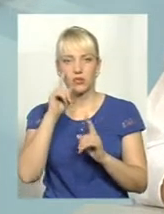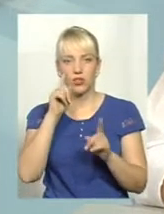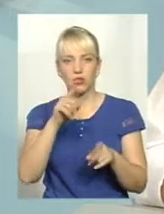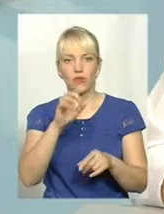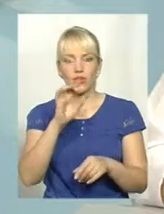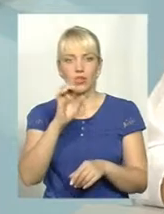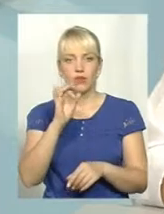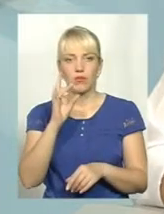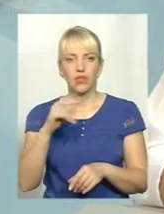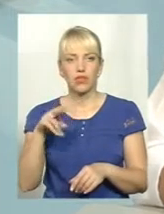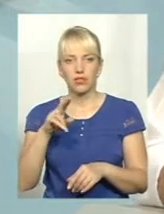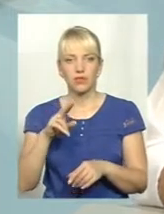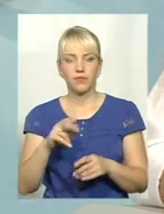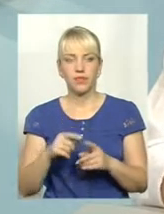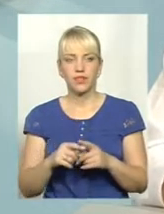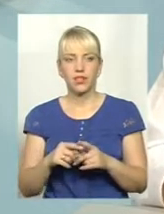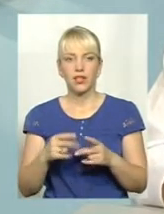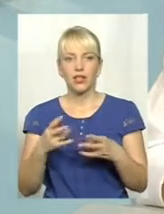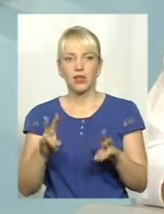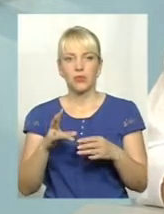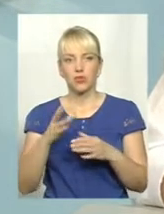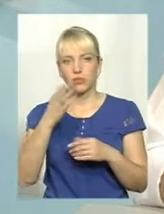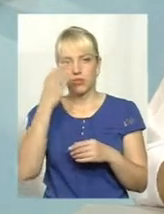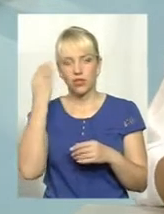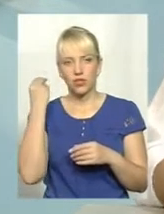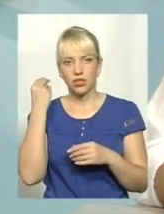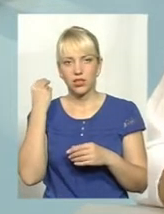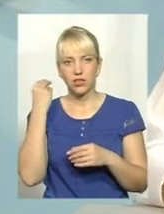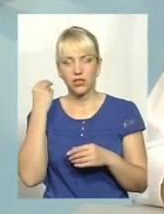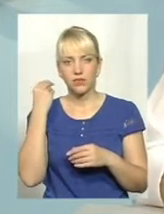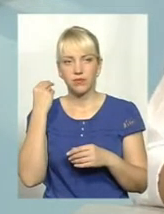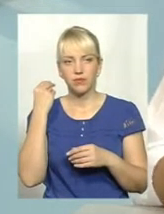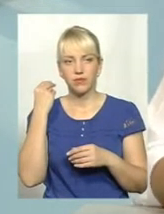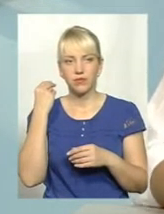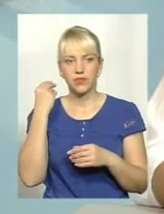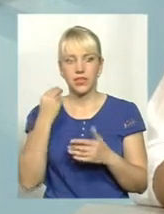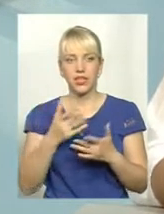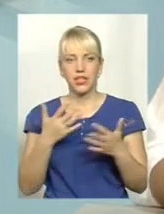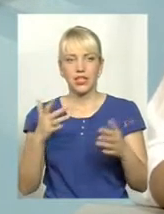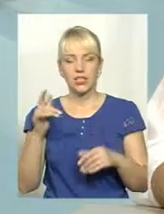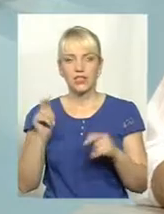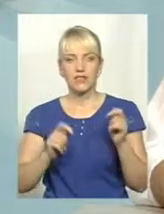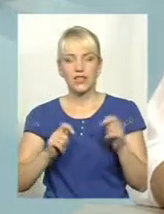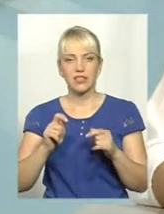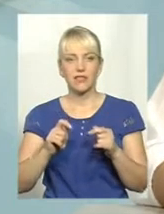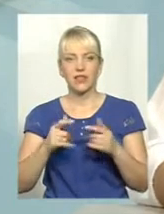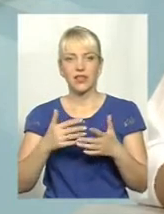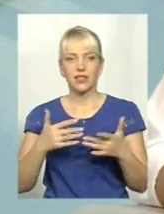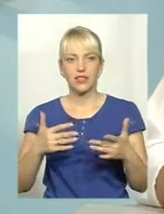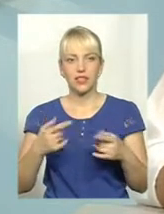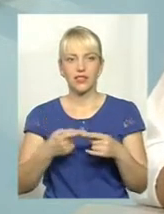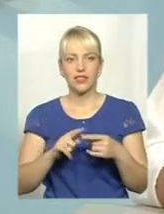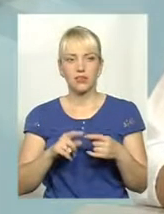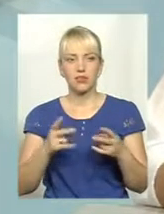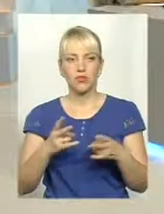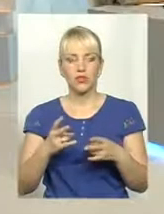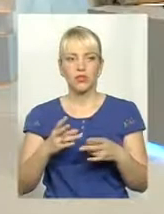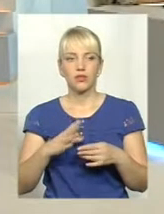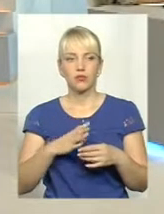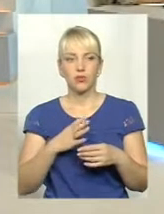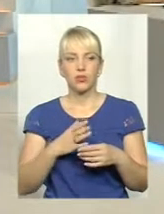це мають бути представники великих підприємств, можливо, якісь представники профспілків з малого бізнесу, профспілок з малого бізнесу. Оскільки